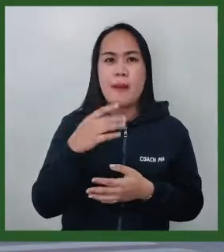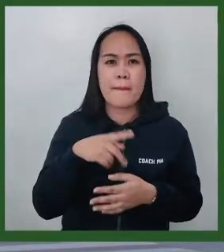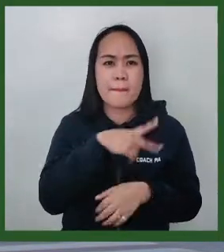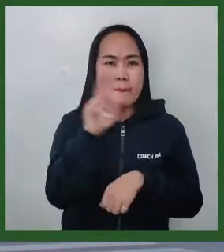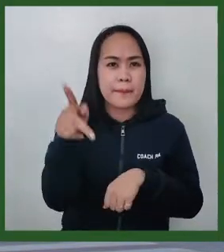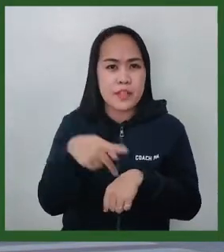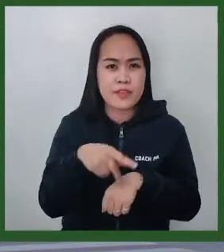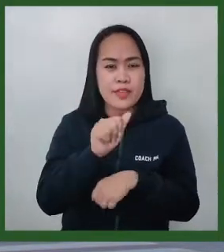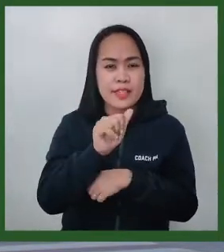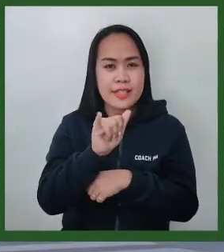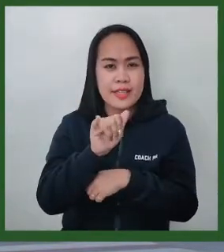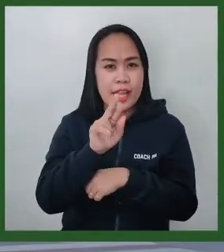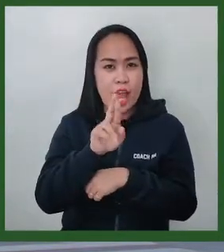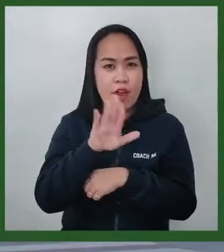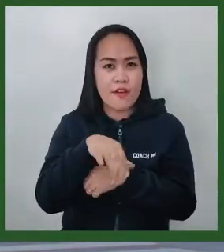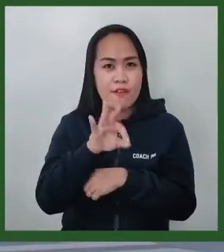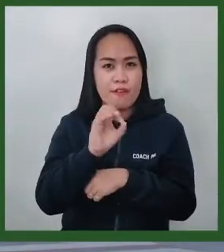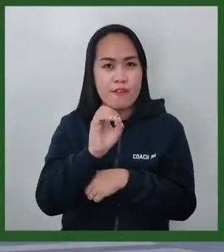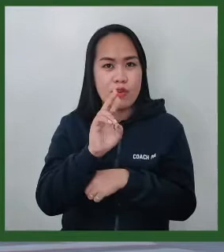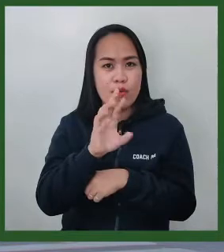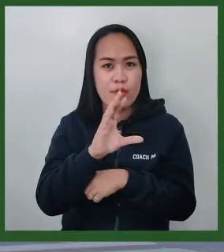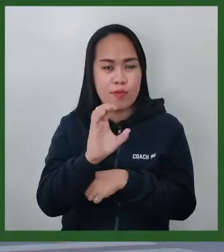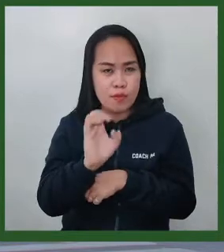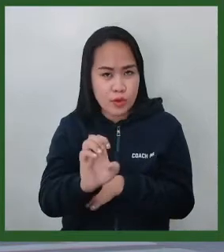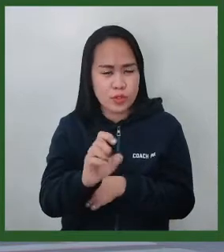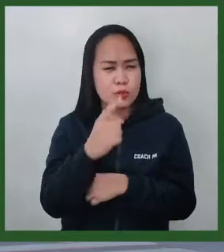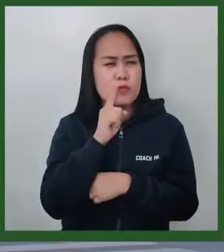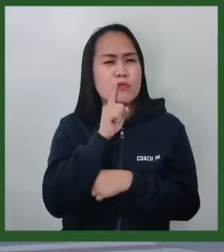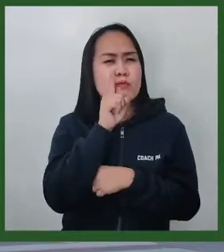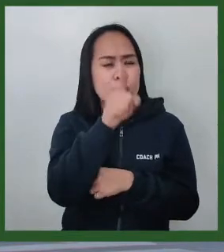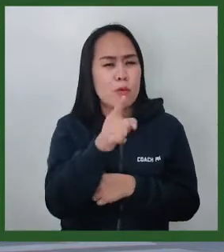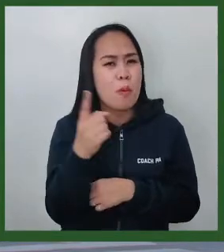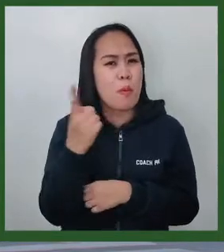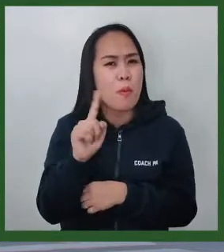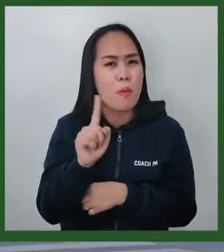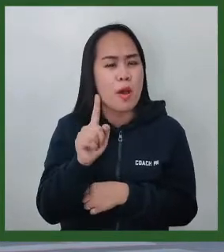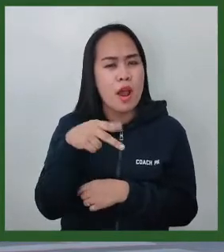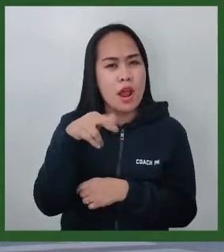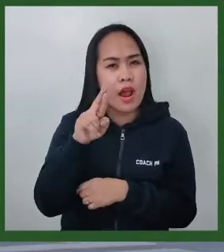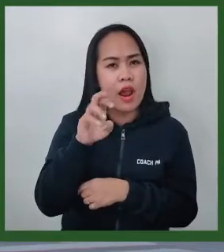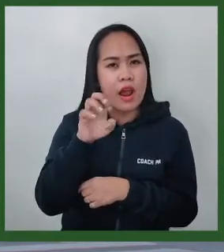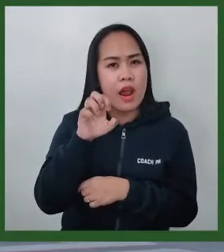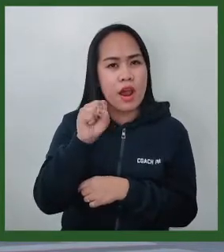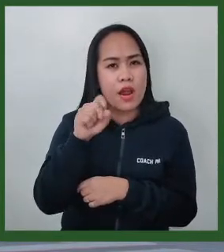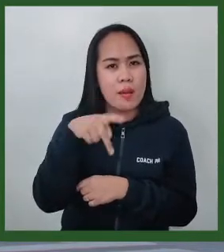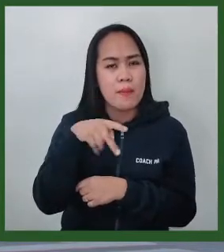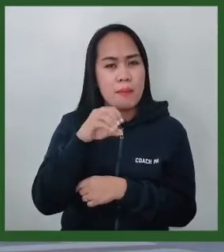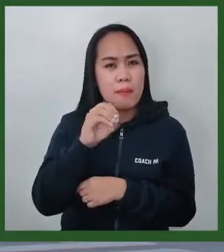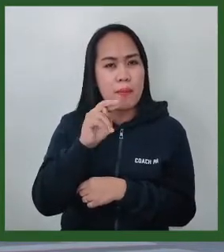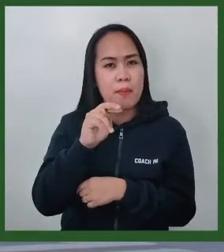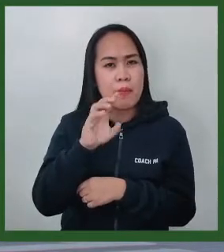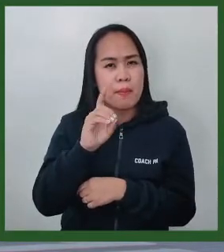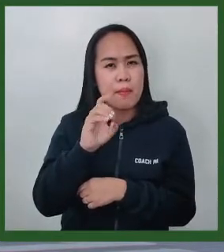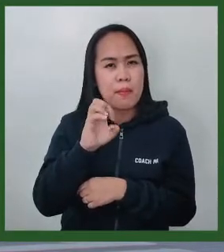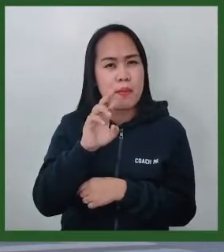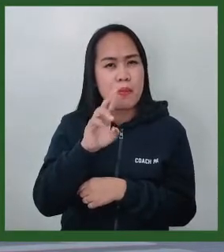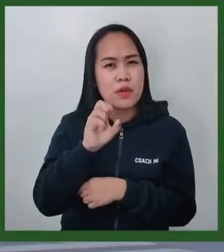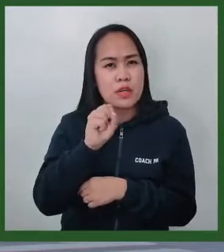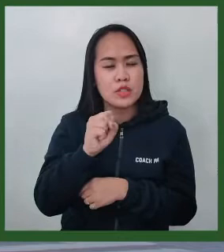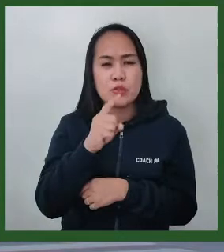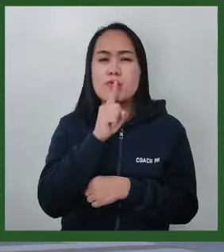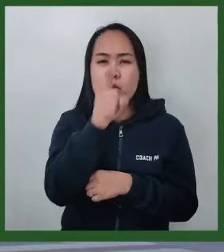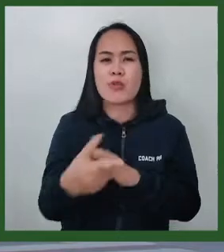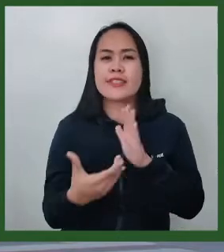Force. At para masiguro na ating mga responders ay talagang makakasagip ng buhay at hindi sila